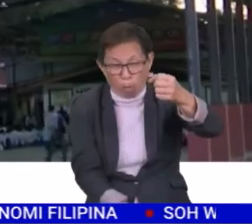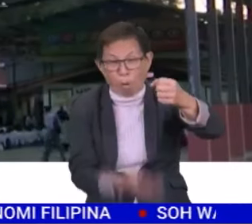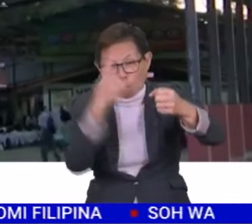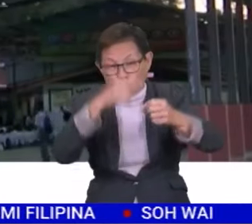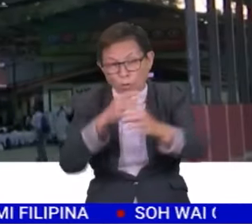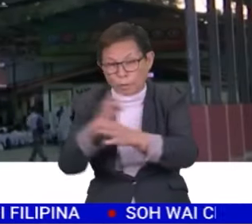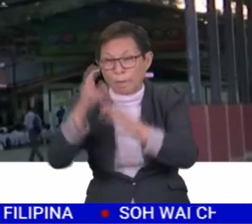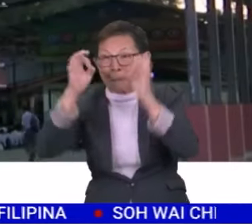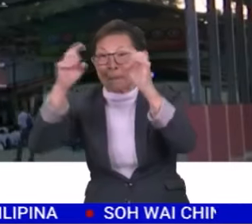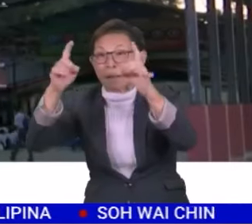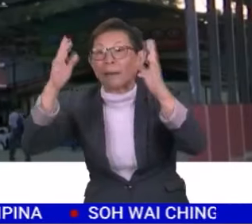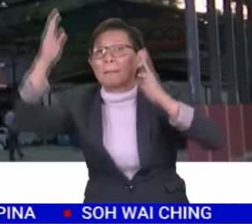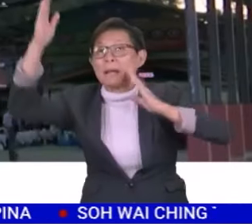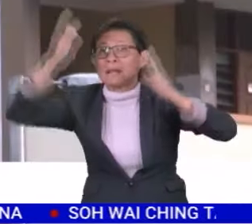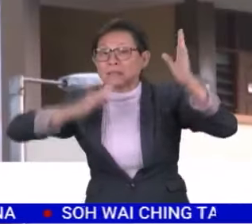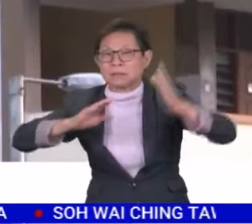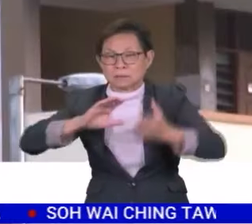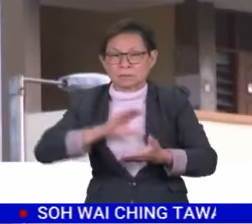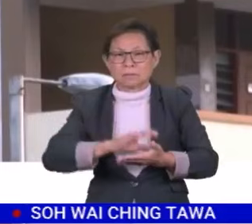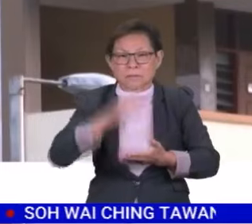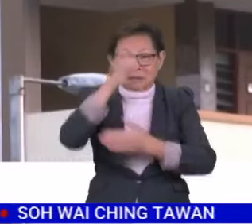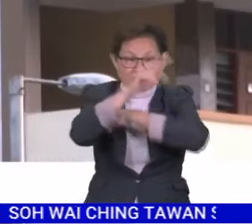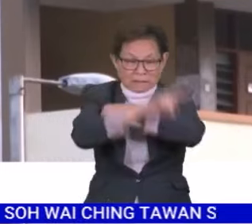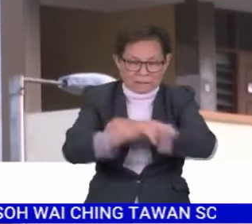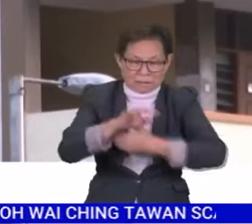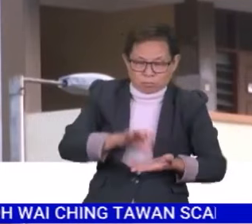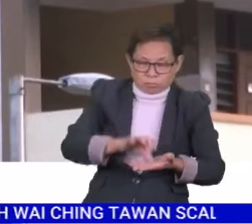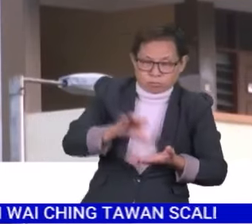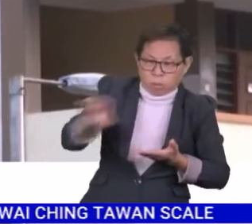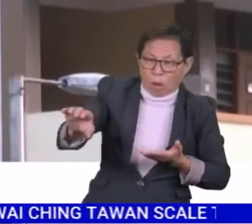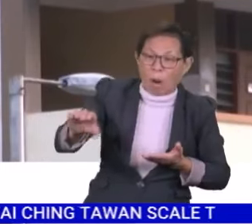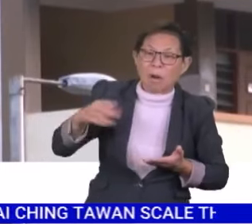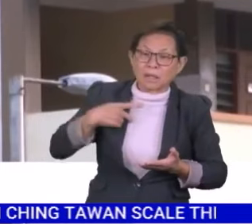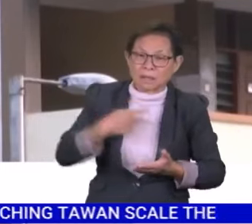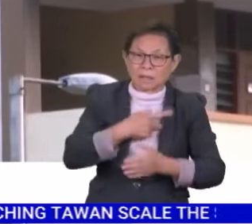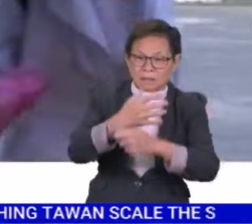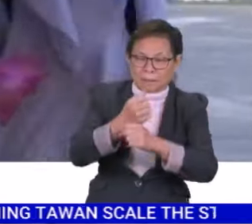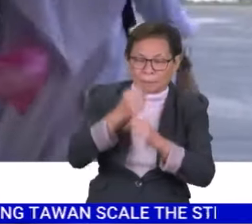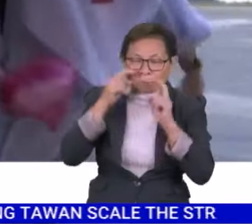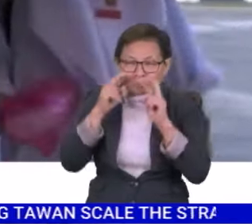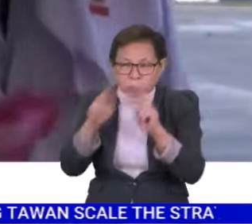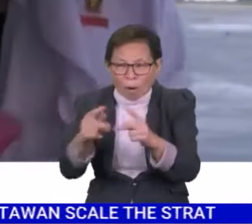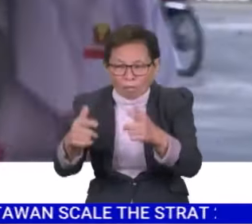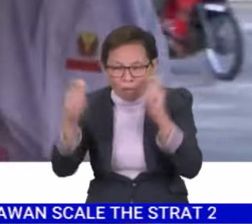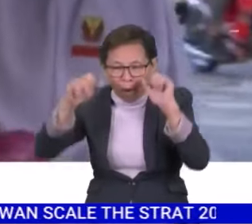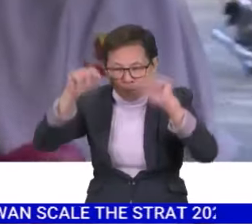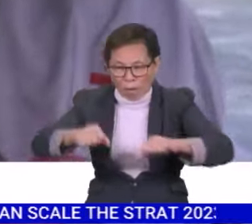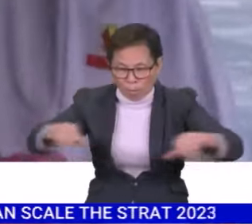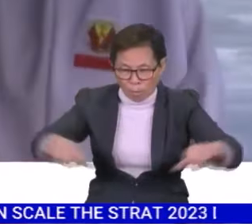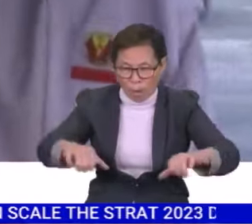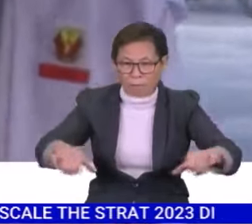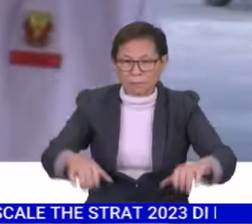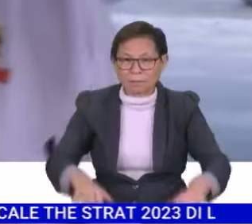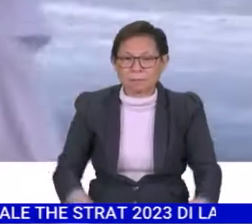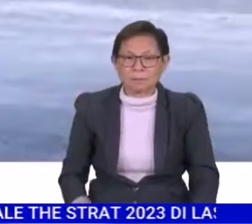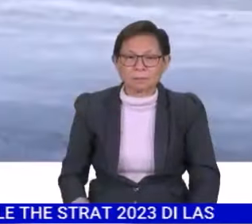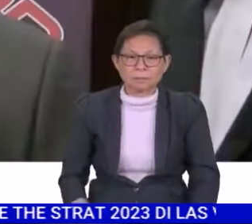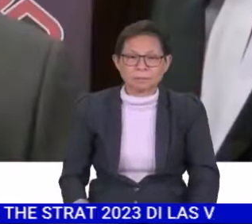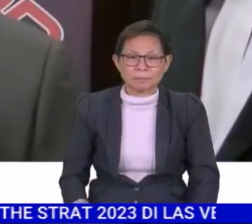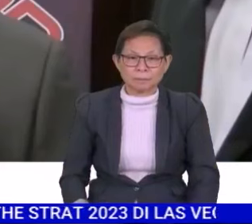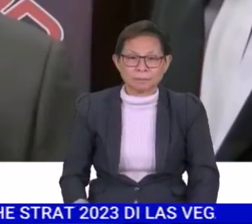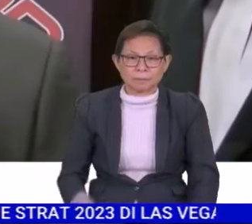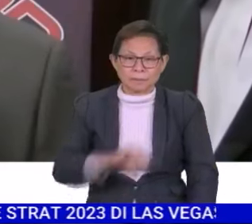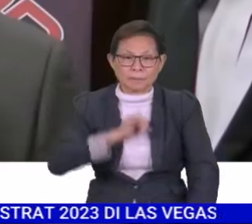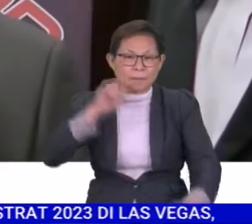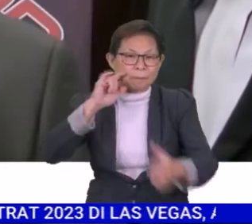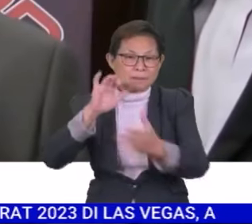negara ini yang disalurkan kepada kerajaan negeri itu, kita dapatlah dengan segera boleh dilakukan.